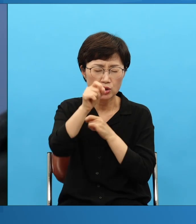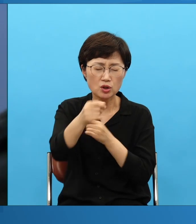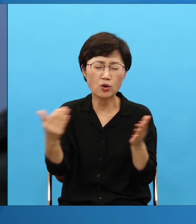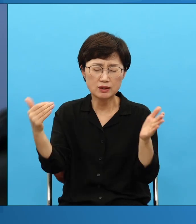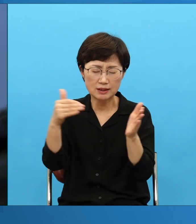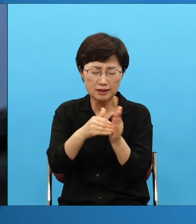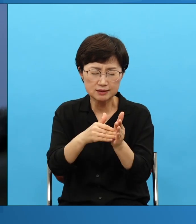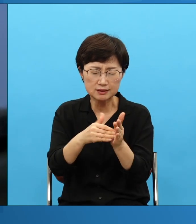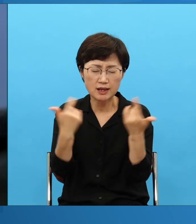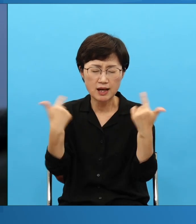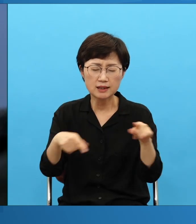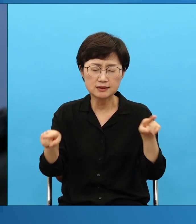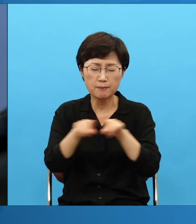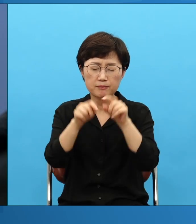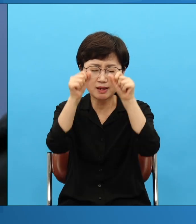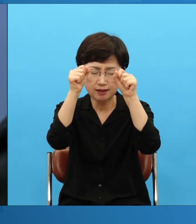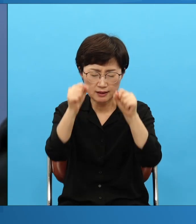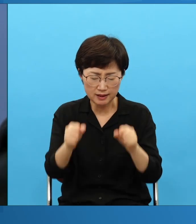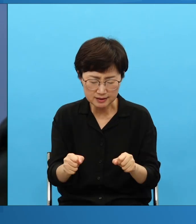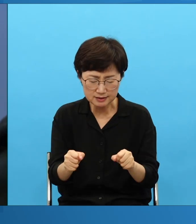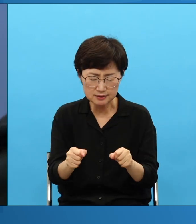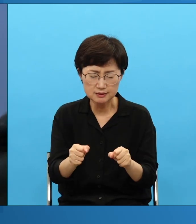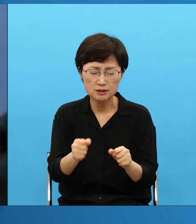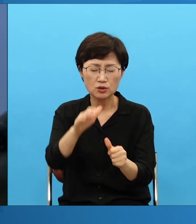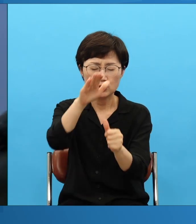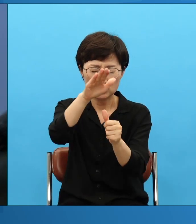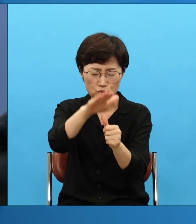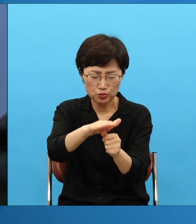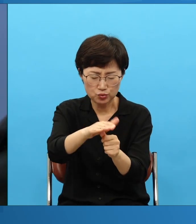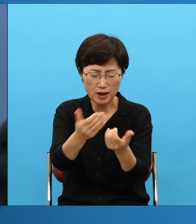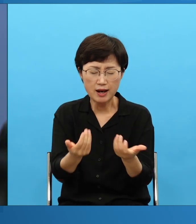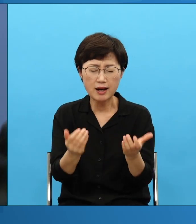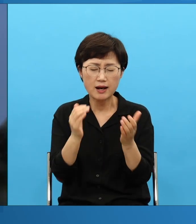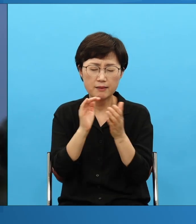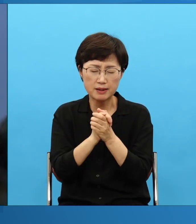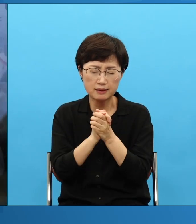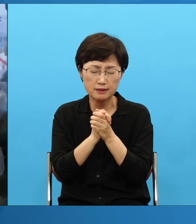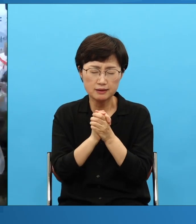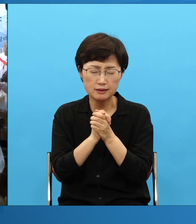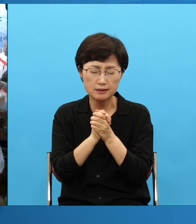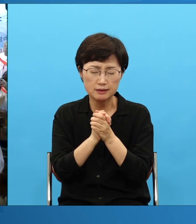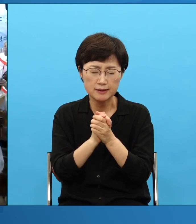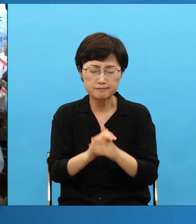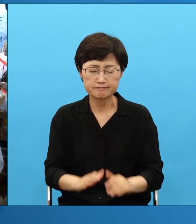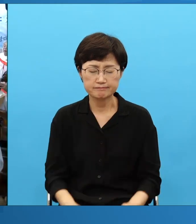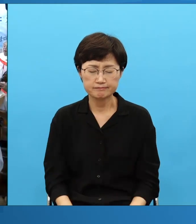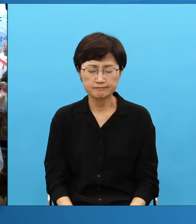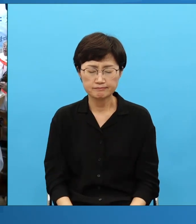영원까지 May you be with them both now 항상 함께 계실지어다. and always and forevermore. Amen.